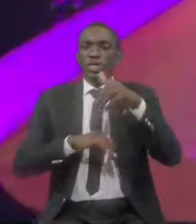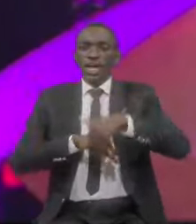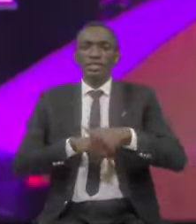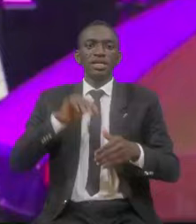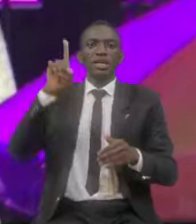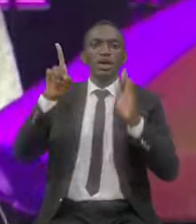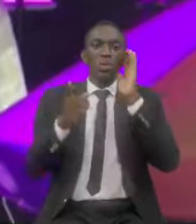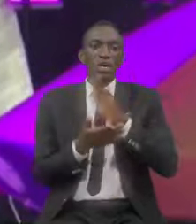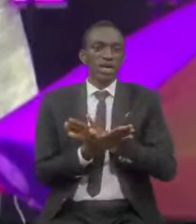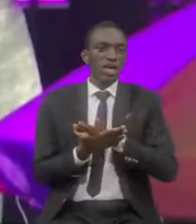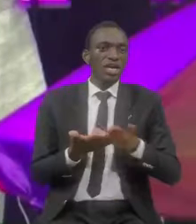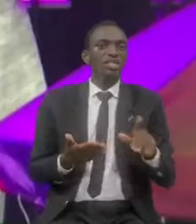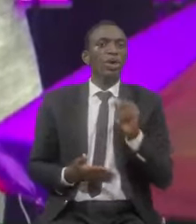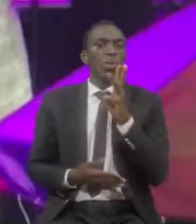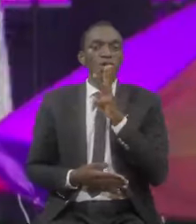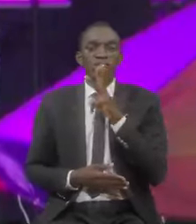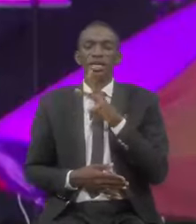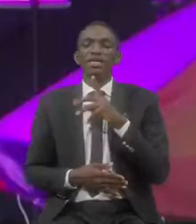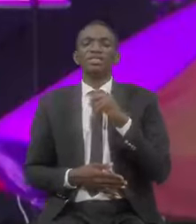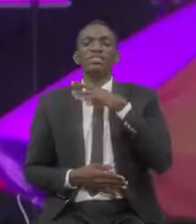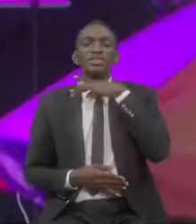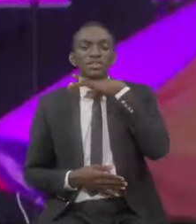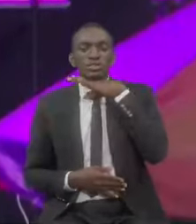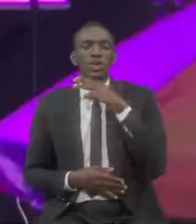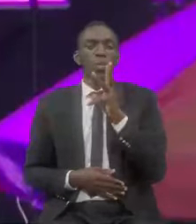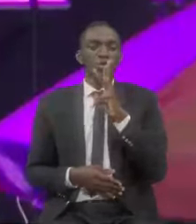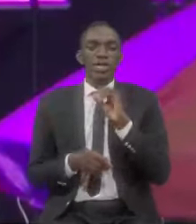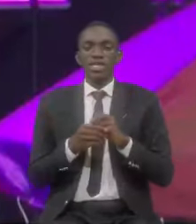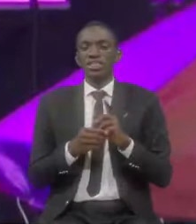va purifier l'eau sale